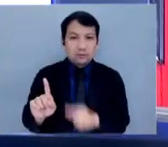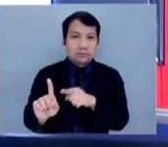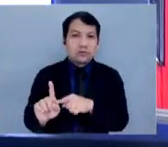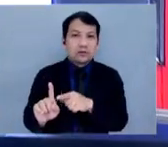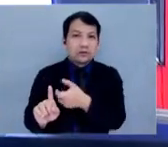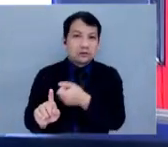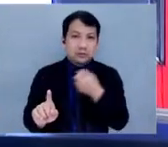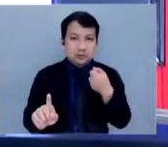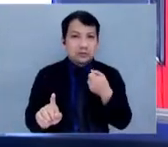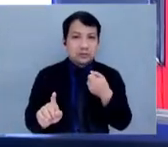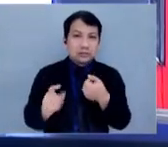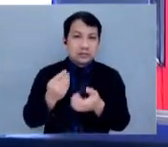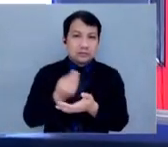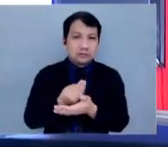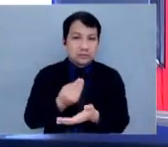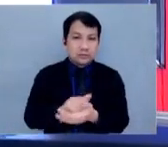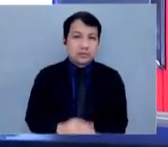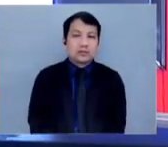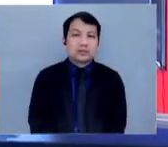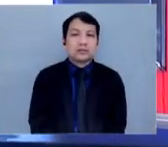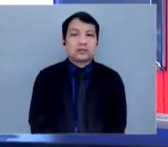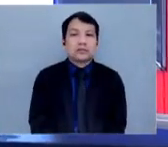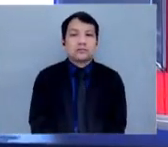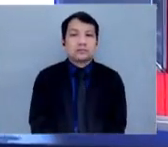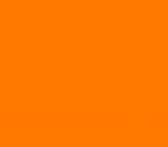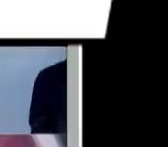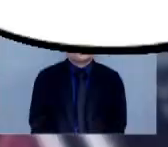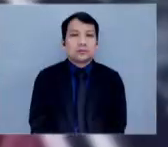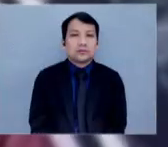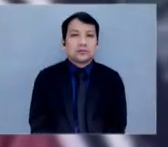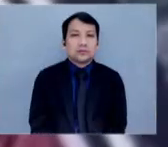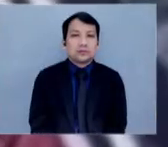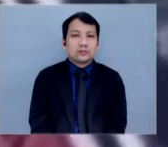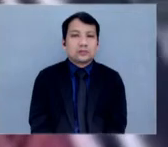pera. Nasa frontline ng balitang yan si Gary De Leon.